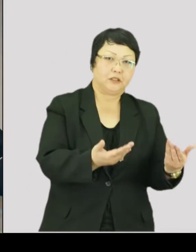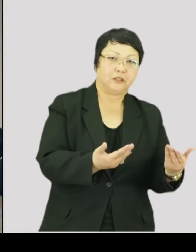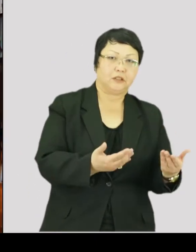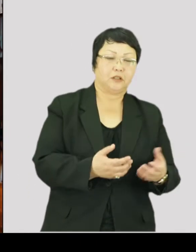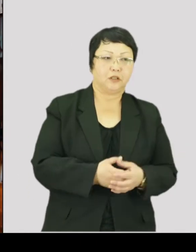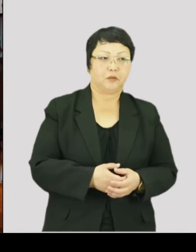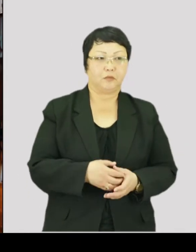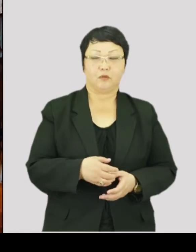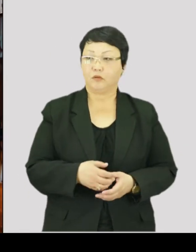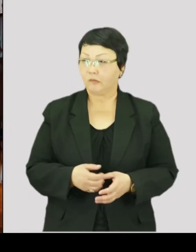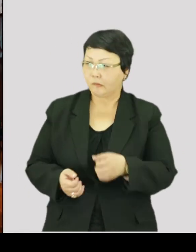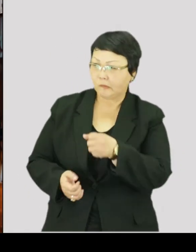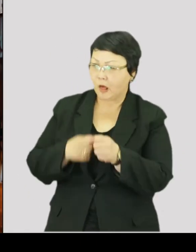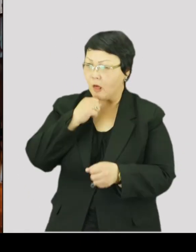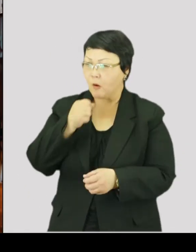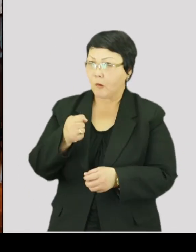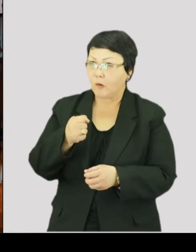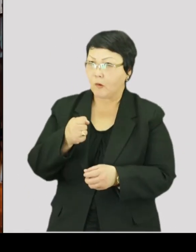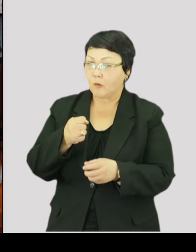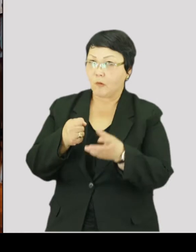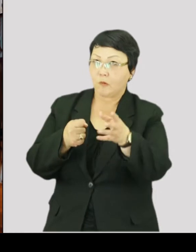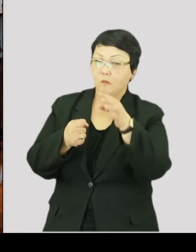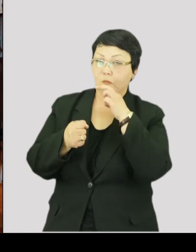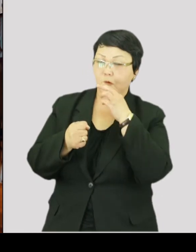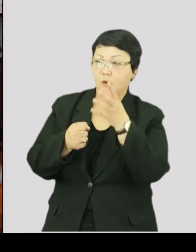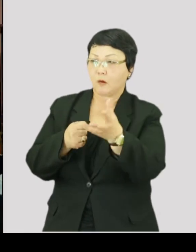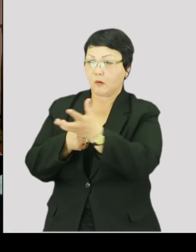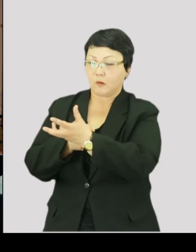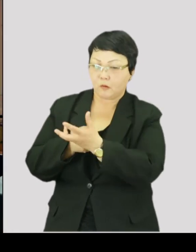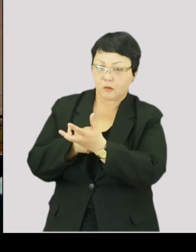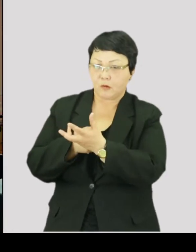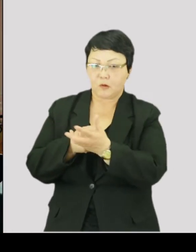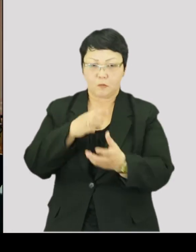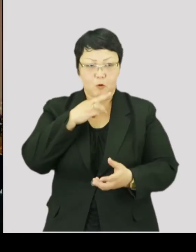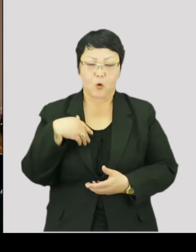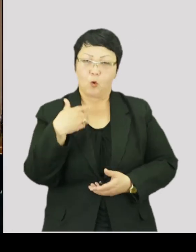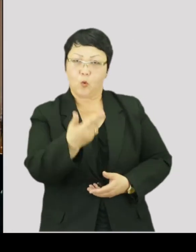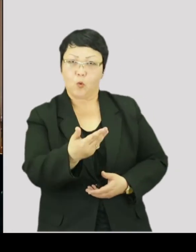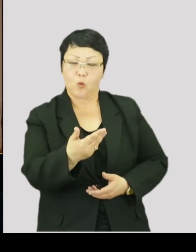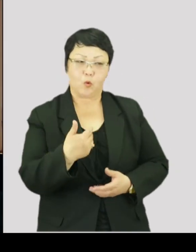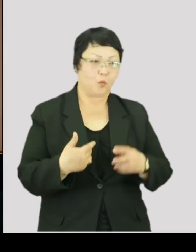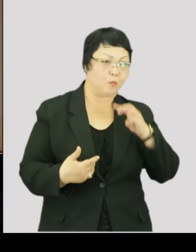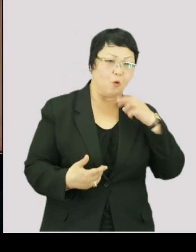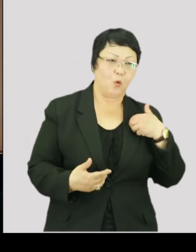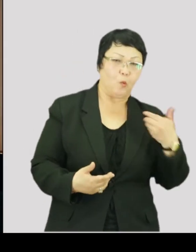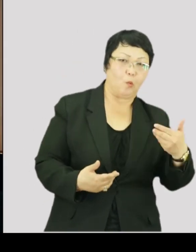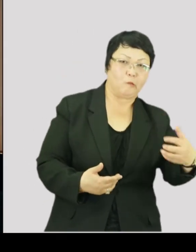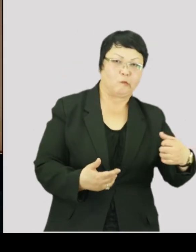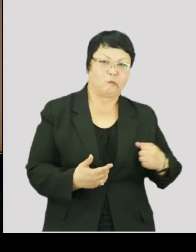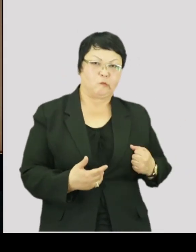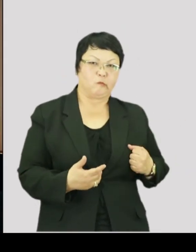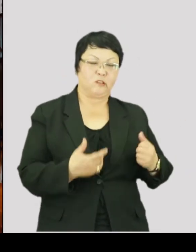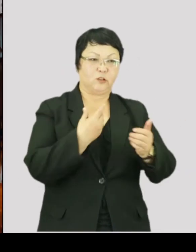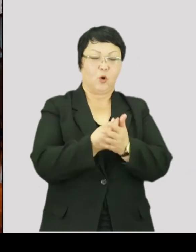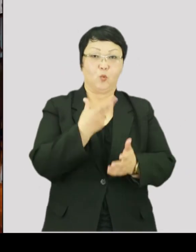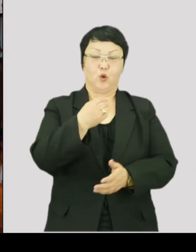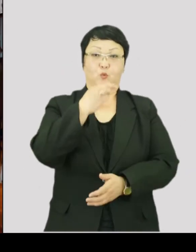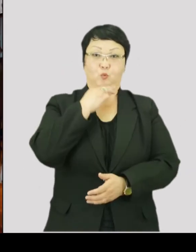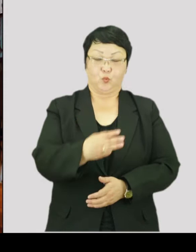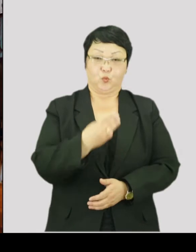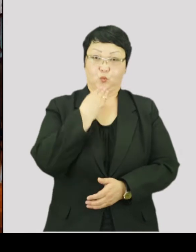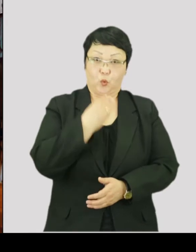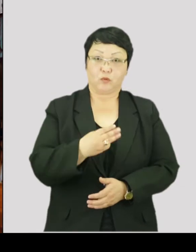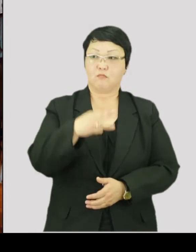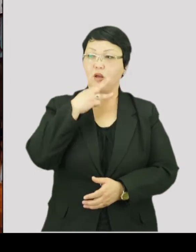аль мэдээг нь хүргэх үү, аль мэдээллийг нь хүргэхгүй вэ, тий? Яг үнэн бодит мэдээллийг бол авч